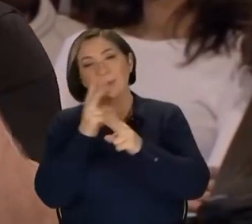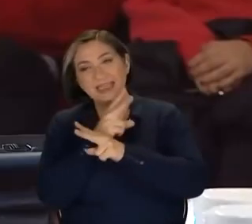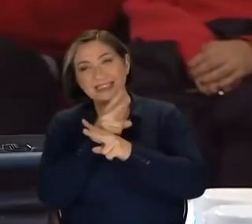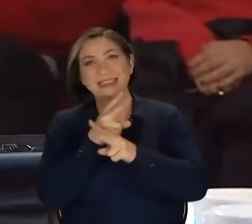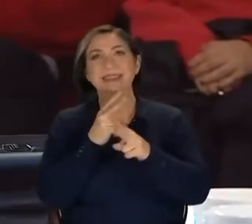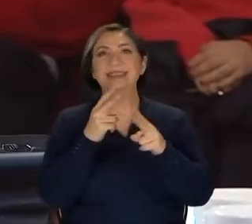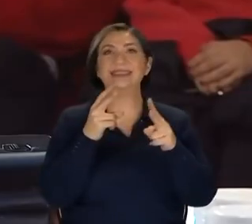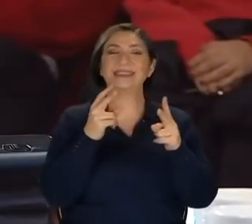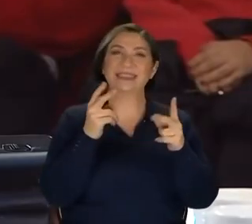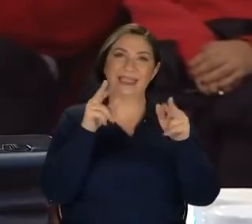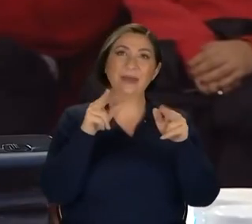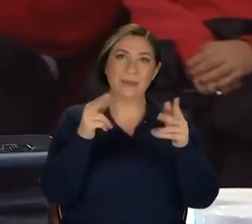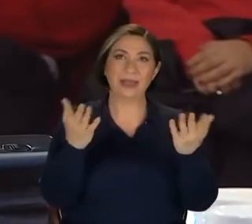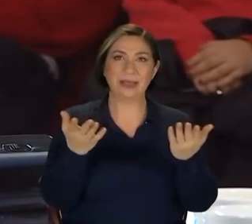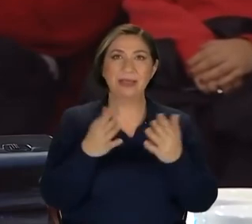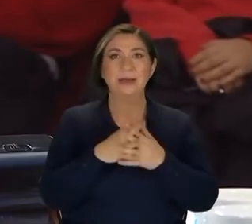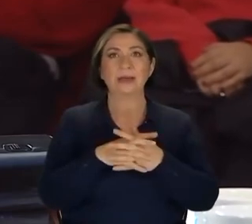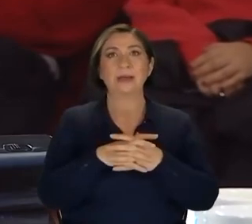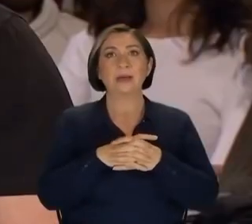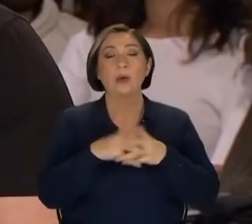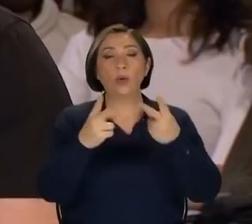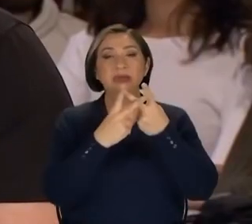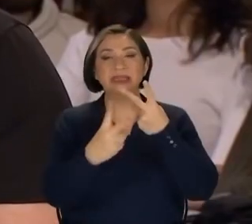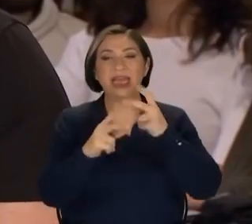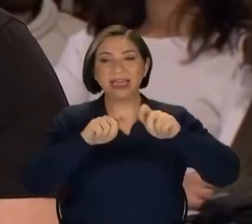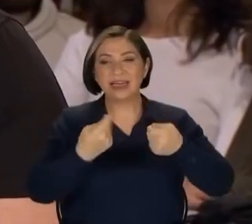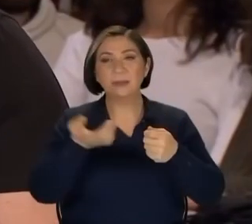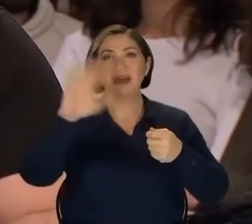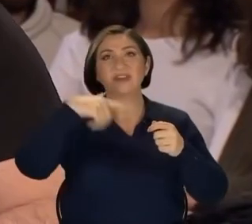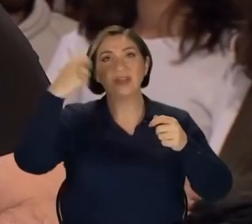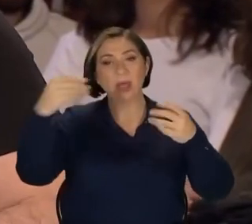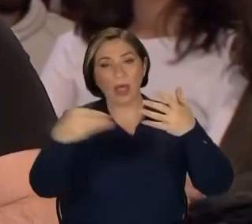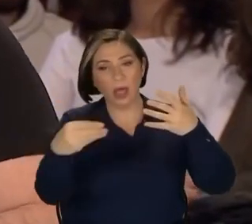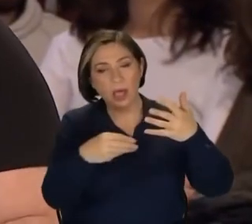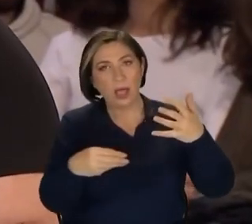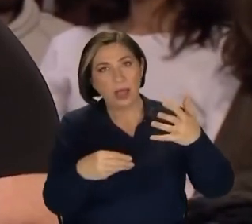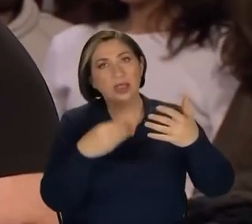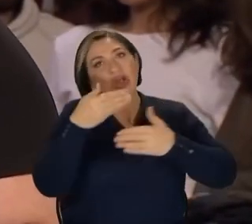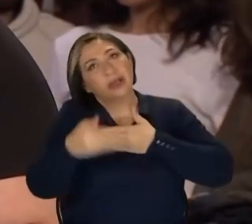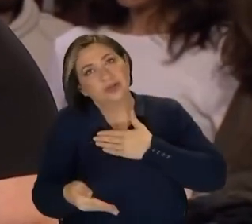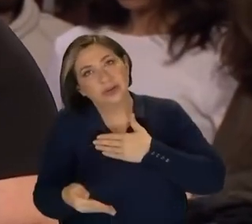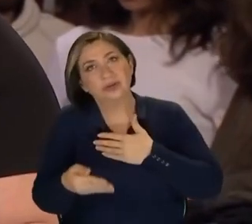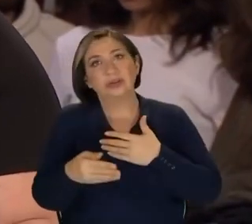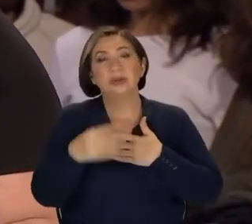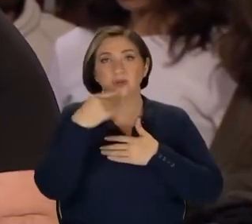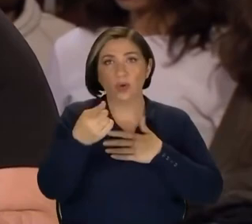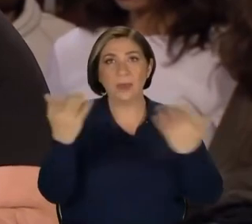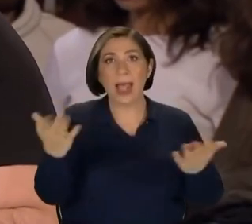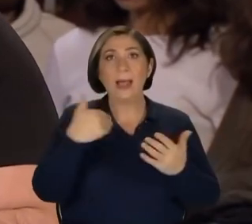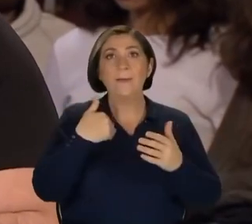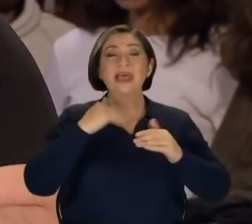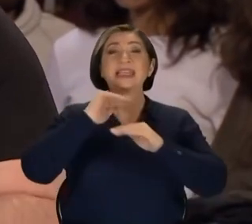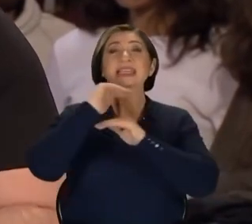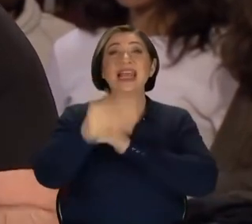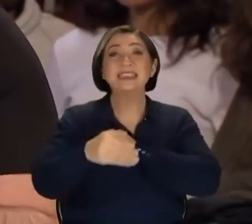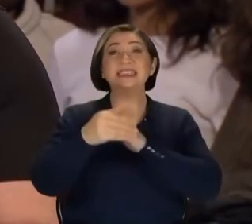de karton maceralar gibi. O sırayı da kırdım başka filmlerle ama yani diyorum ya ben